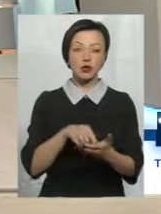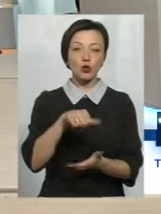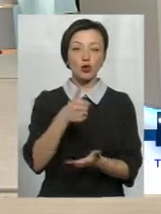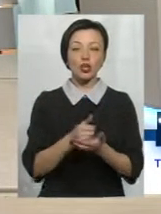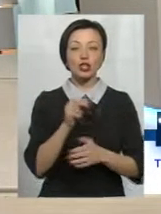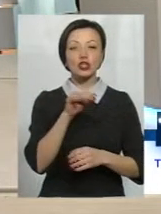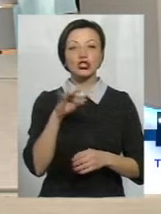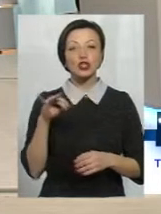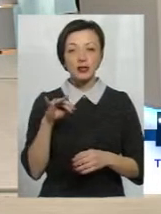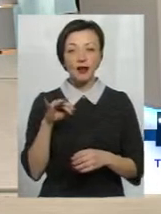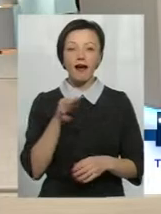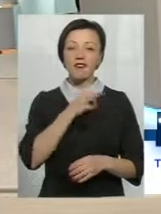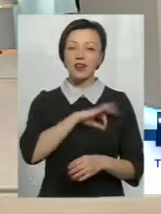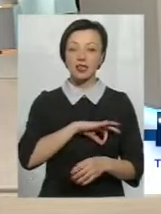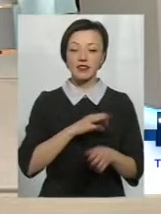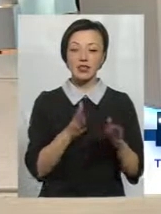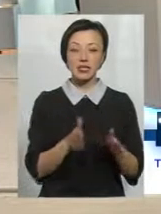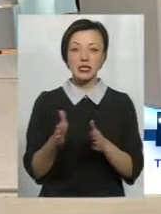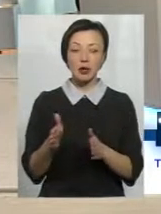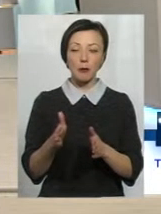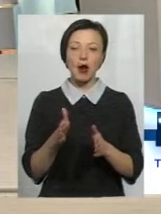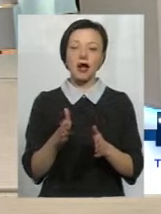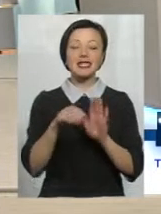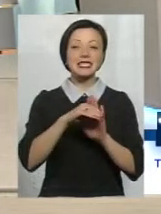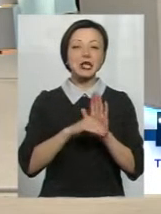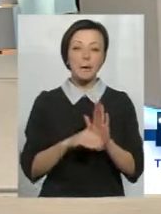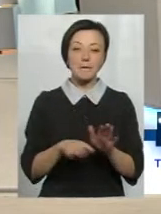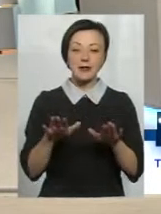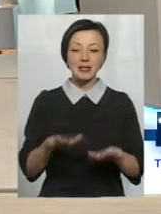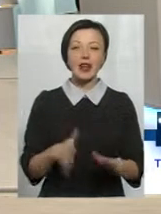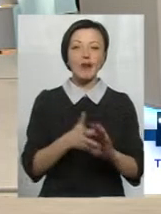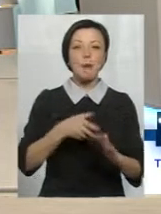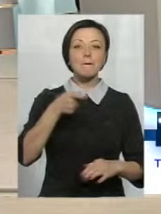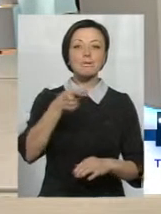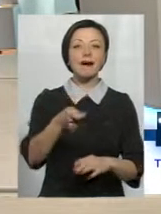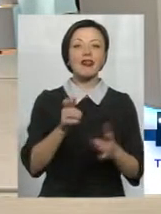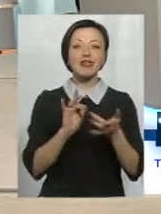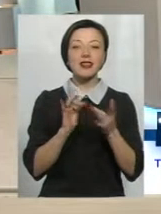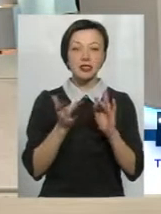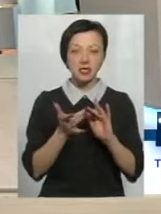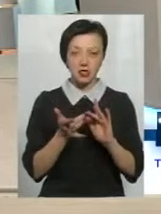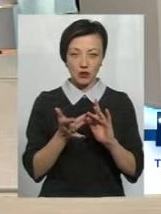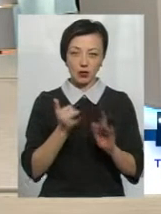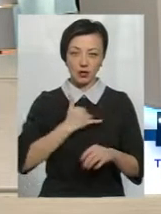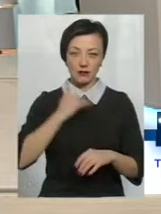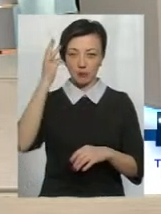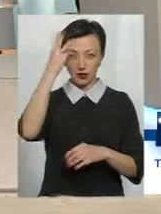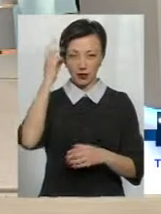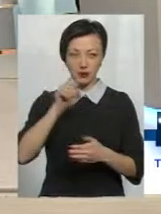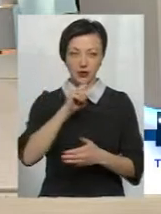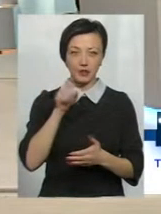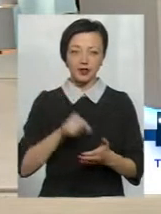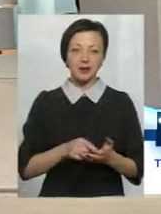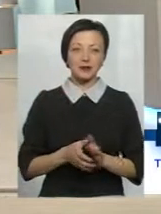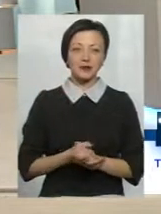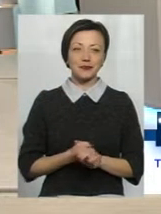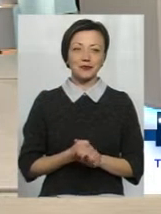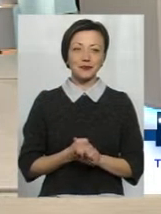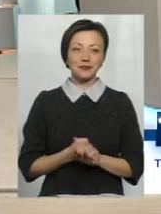Чи ефективна система місцевих петицій у нас тут в Хмельницькому? Хто перший візьме слово? Я думаю, можна з Олени почати.